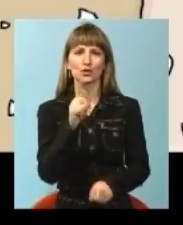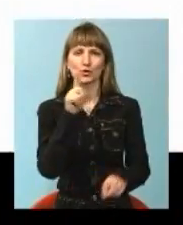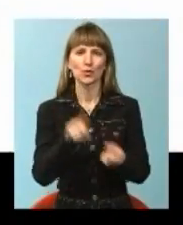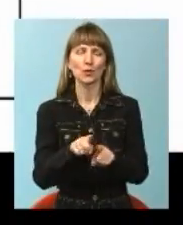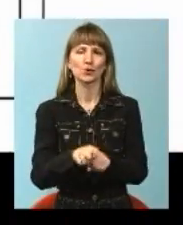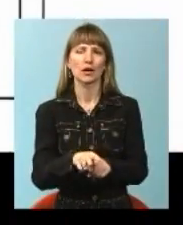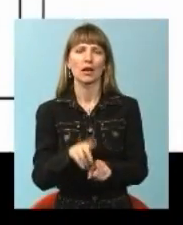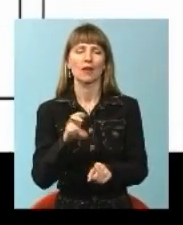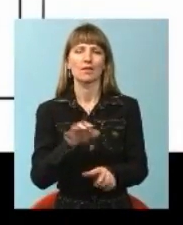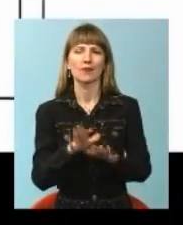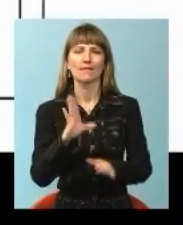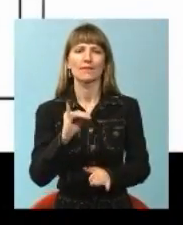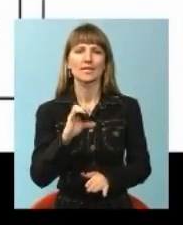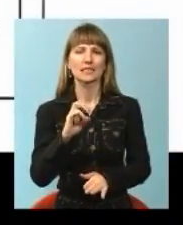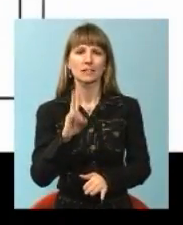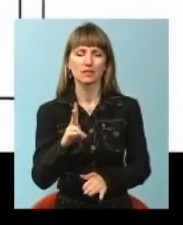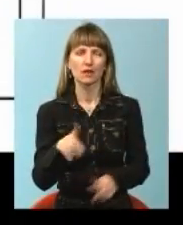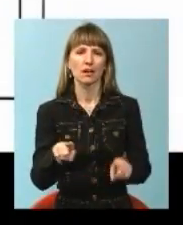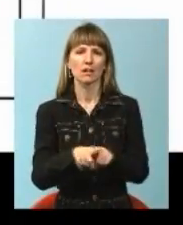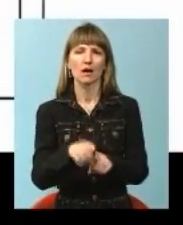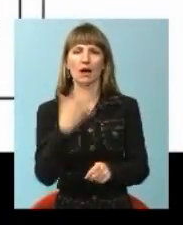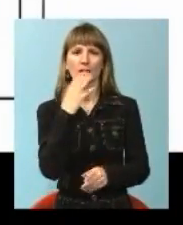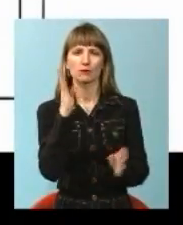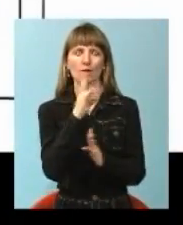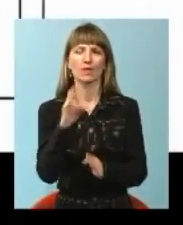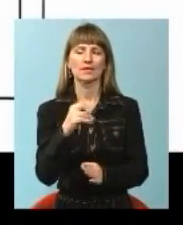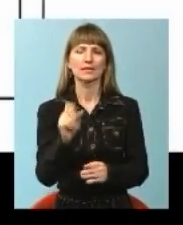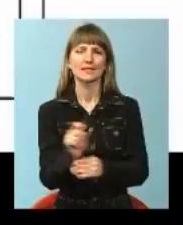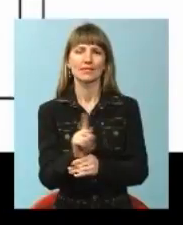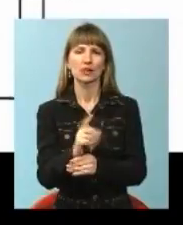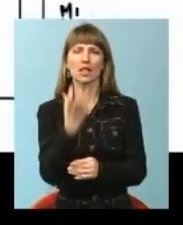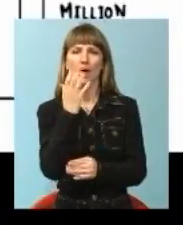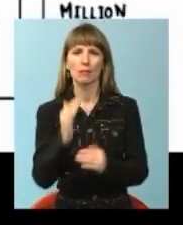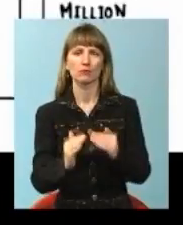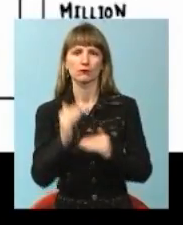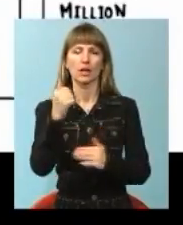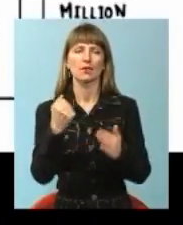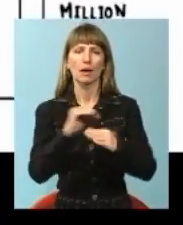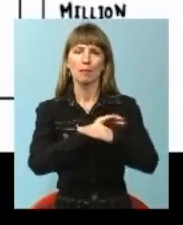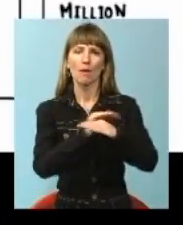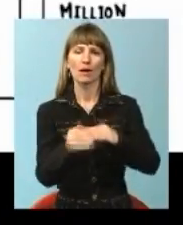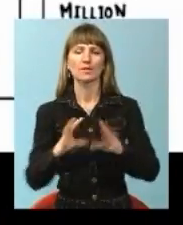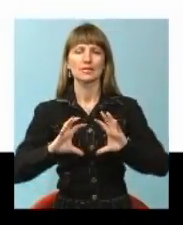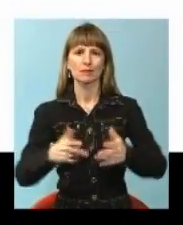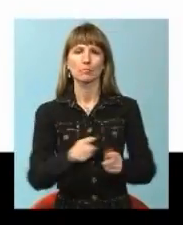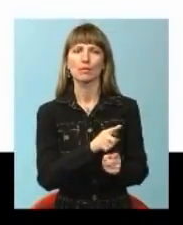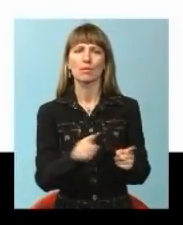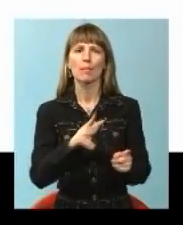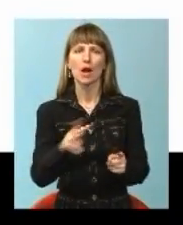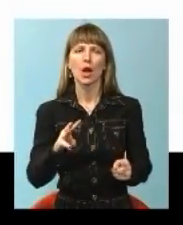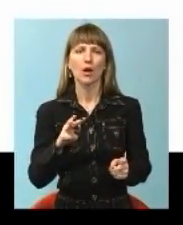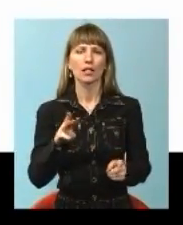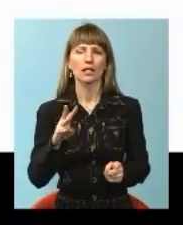схожа на рідкий віск. Наче гаряче повітря над свічкою, тепло від ядра підіймається до поверхні Землі впродовж мільйонів років, а